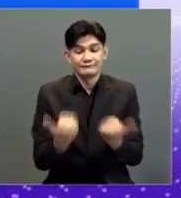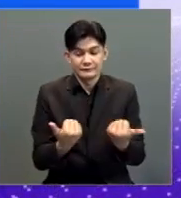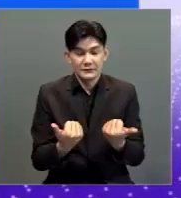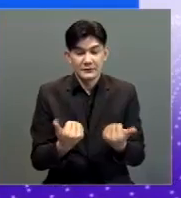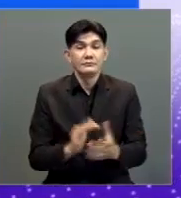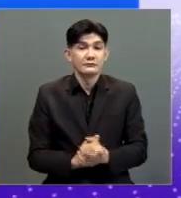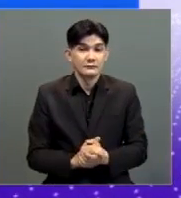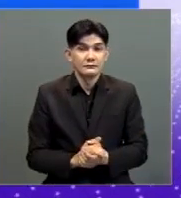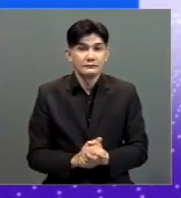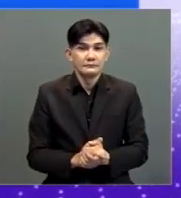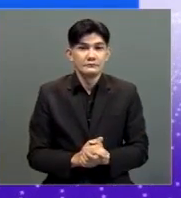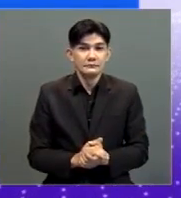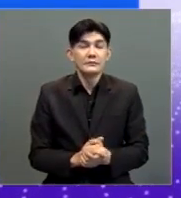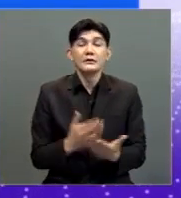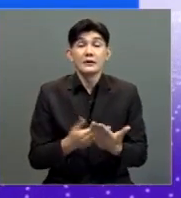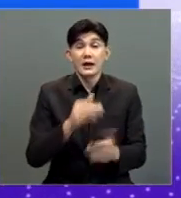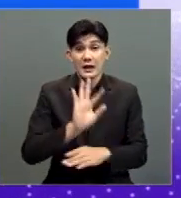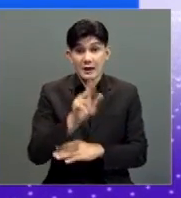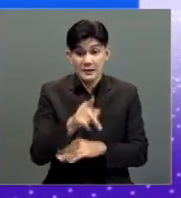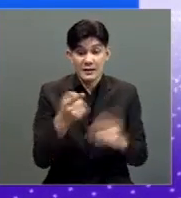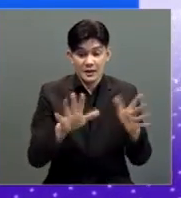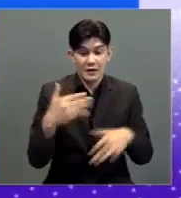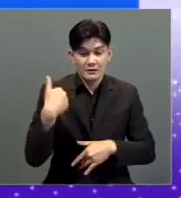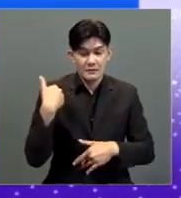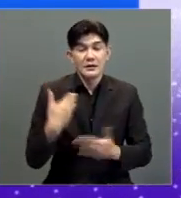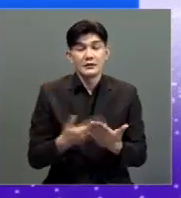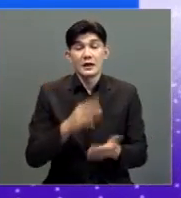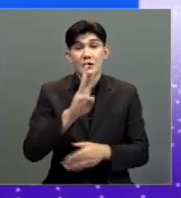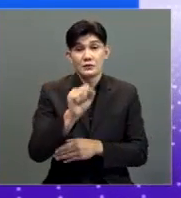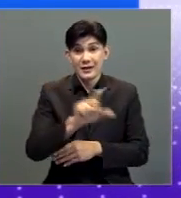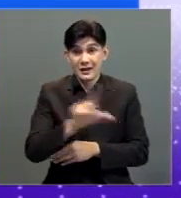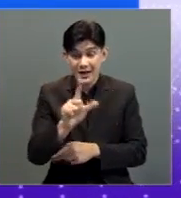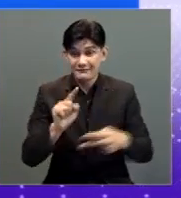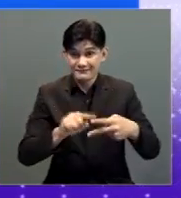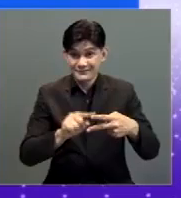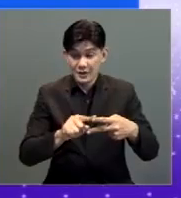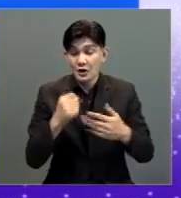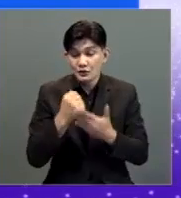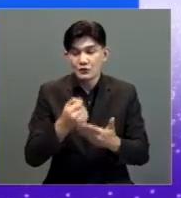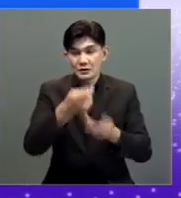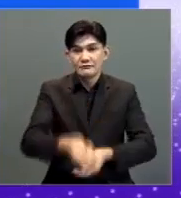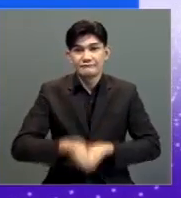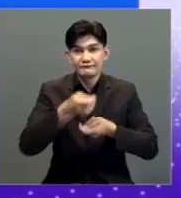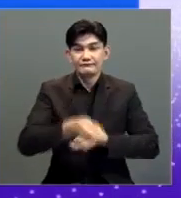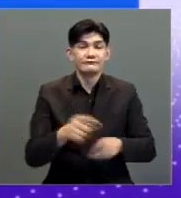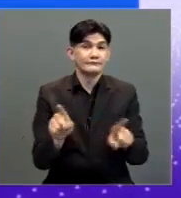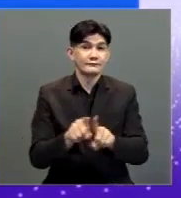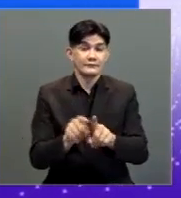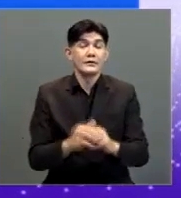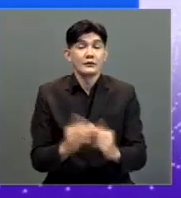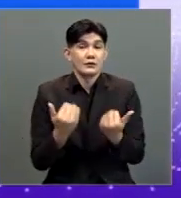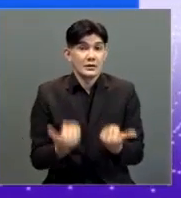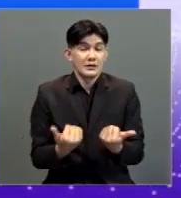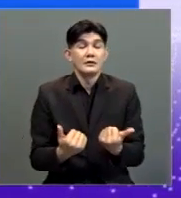จะได้รับนะคะนอกจากเงิน 5,000 บาทแล้วในส่วนของ 600,000 ล้านบาทนี้ก็จะเอาไปช่วยเหลือพี่น้องเกษตรกรด้วยซึ่งต